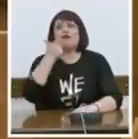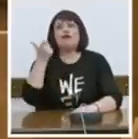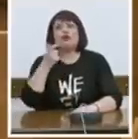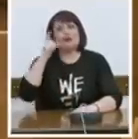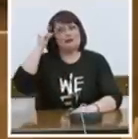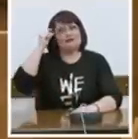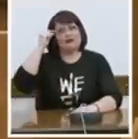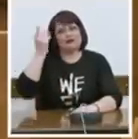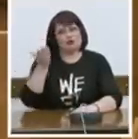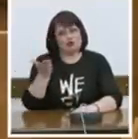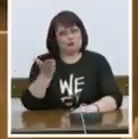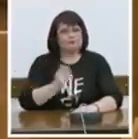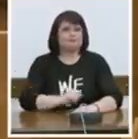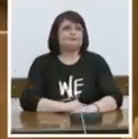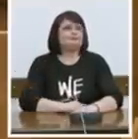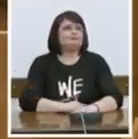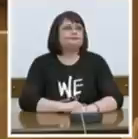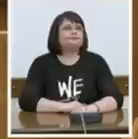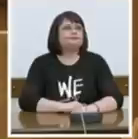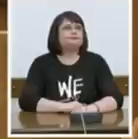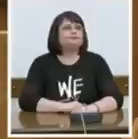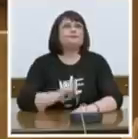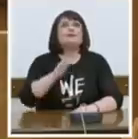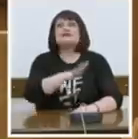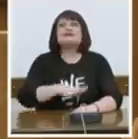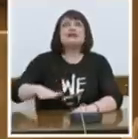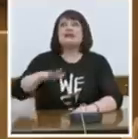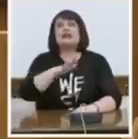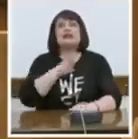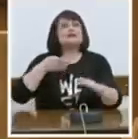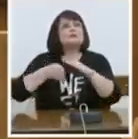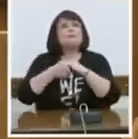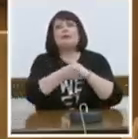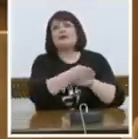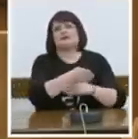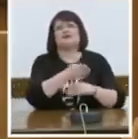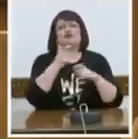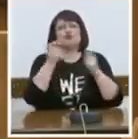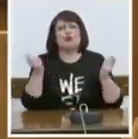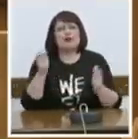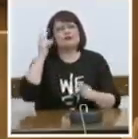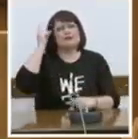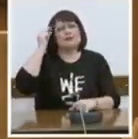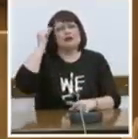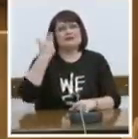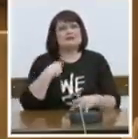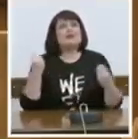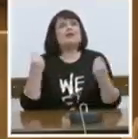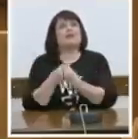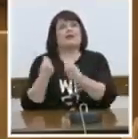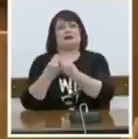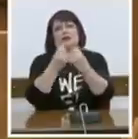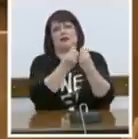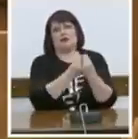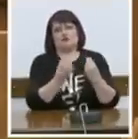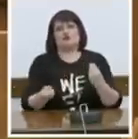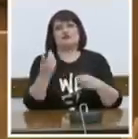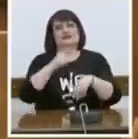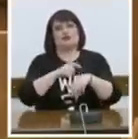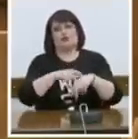φοιτητών, που οι συνθήκες φοίτησής τους δεν αρμόζουν σε ένα σύγχρονο